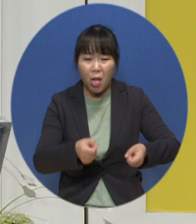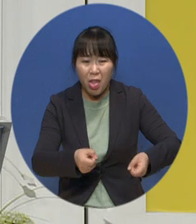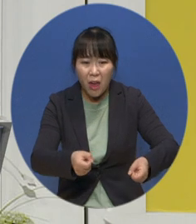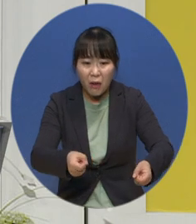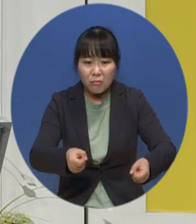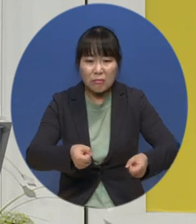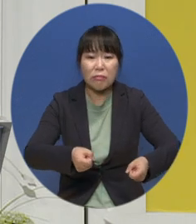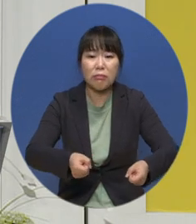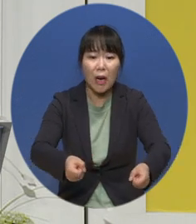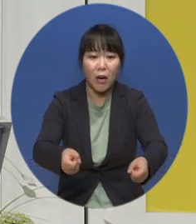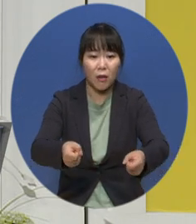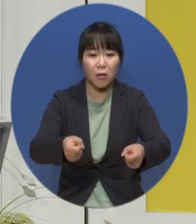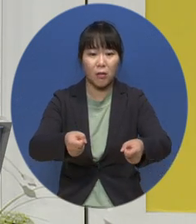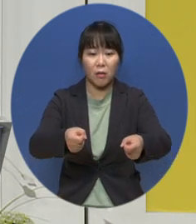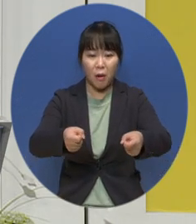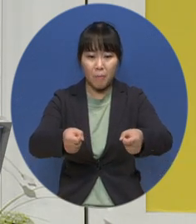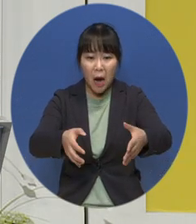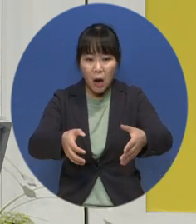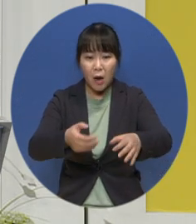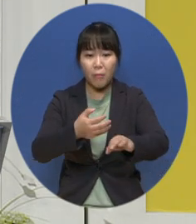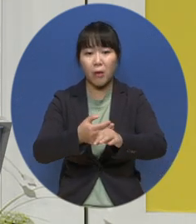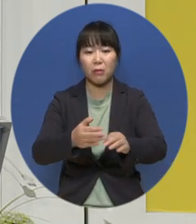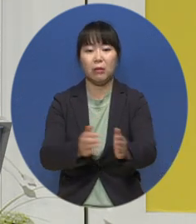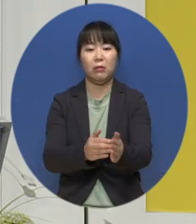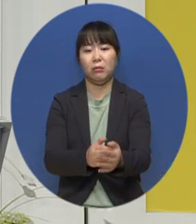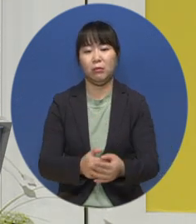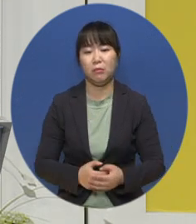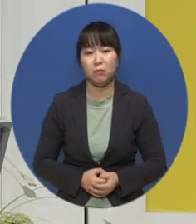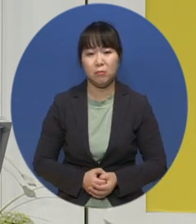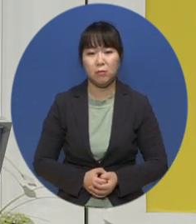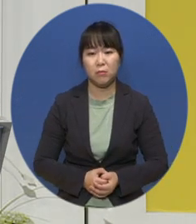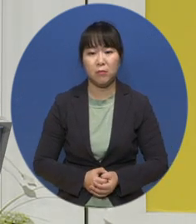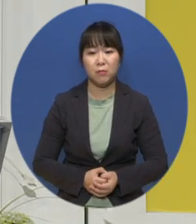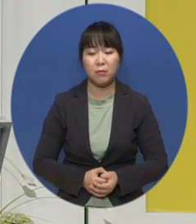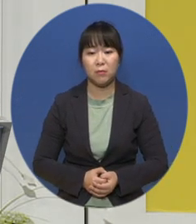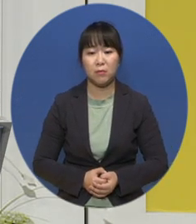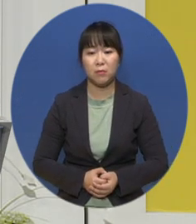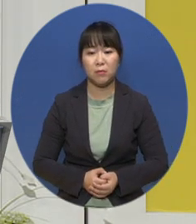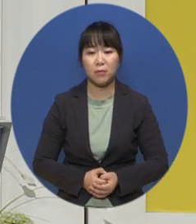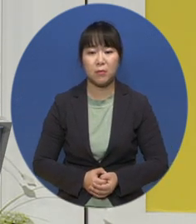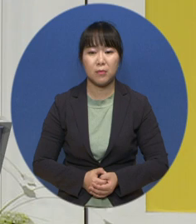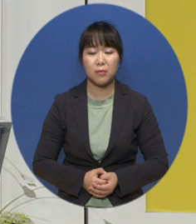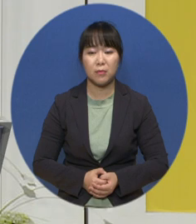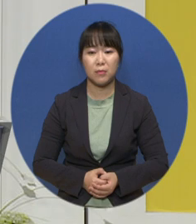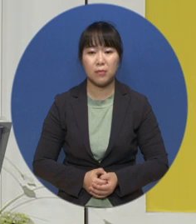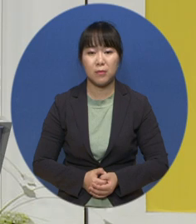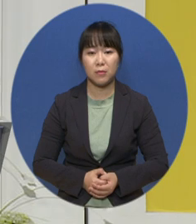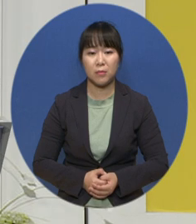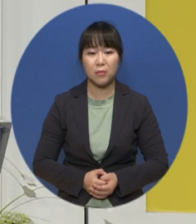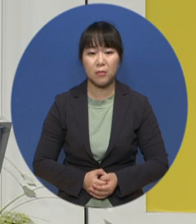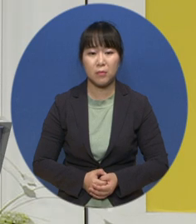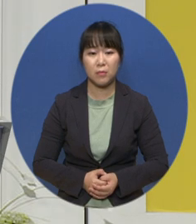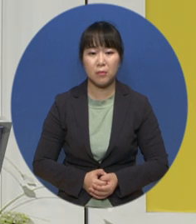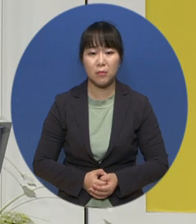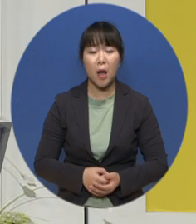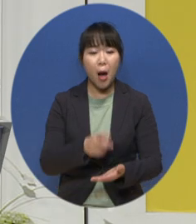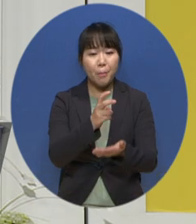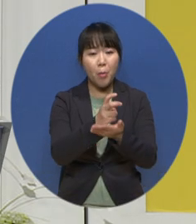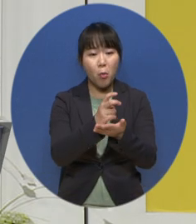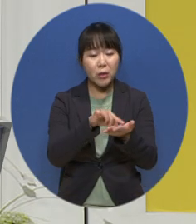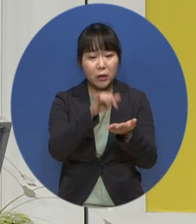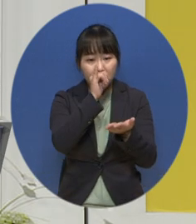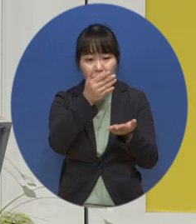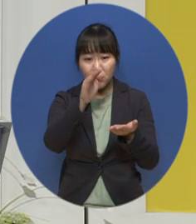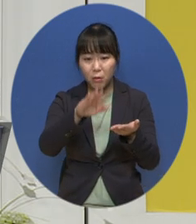할머니집 꺼려할 뭐 이런걸 손으로만 끝나는 것입니다 그래서 왜 법원이 있는데